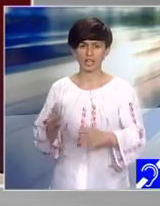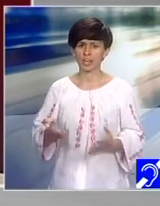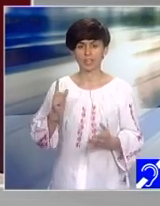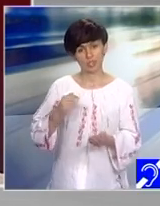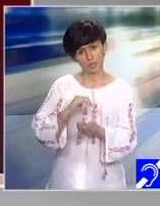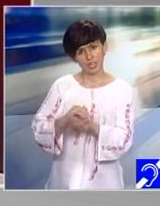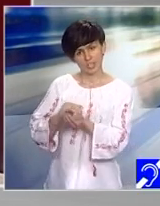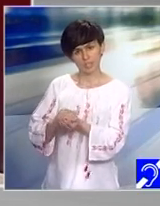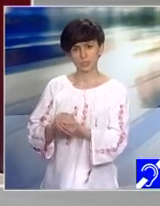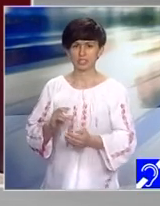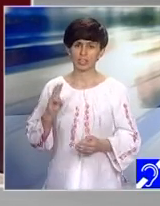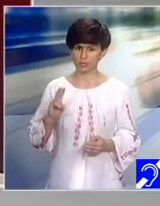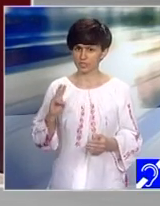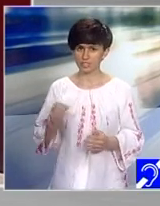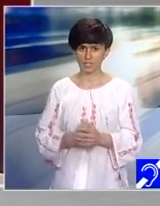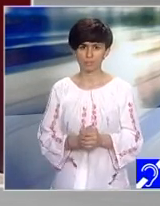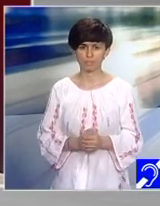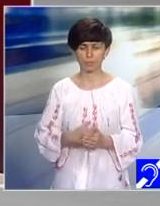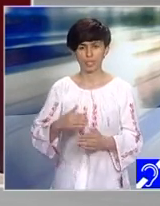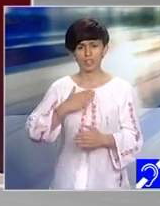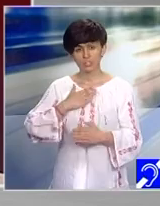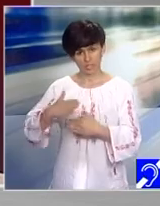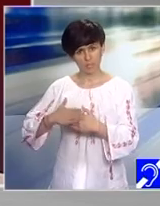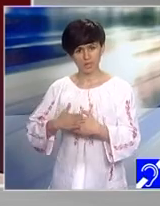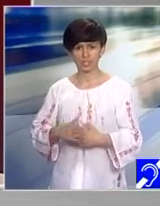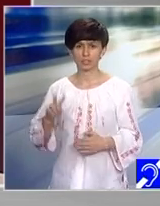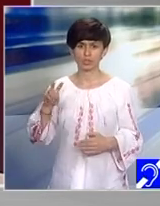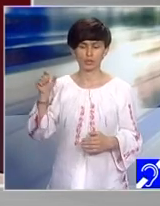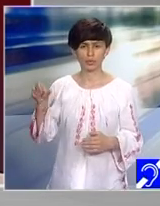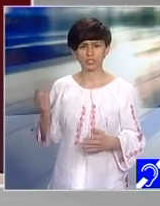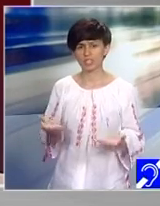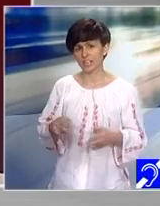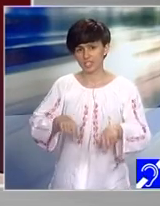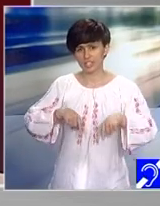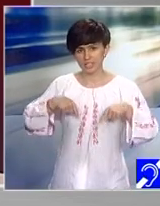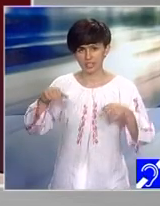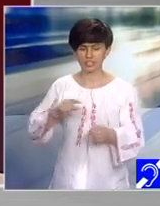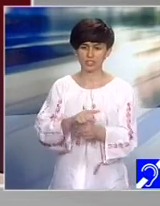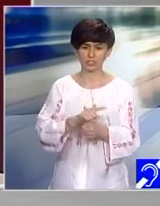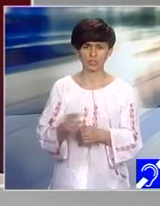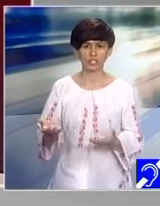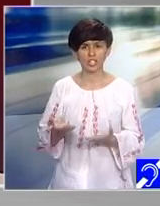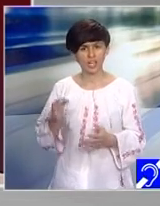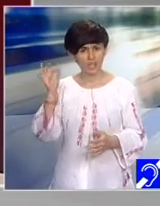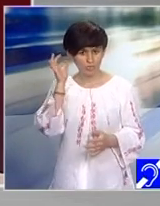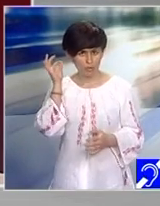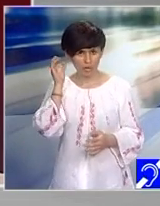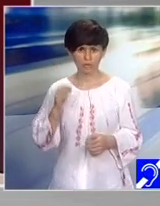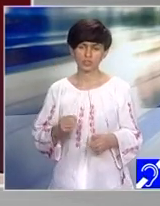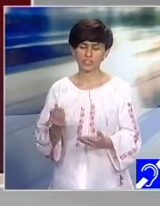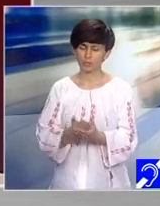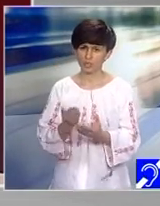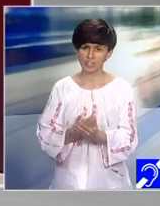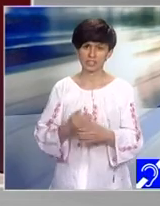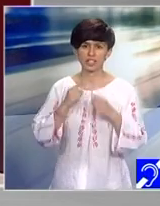să am alături doi oameni care trăiesc pentru acest lucru și de la care vom auzi povestea cămeșii românești autentice.